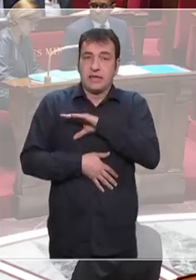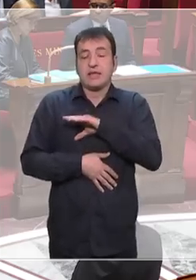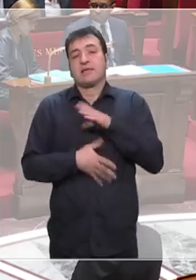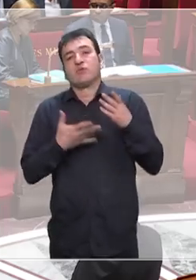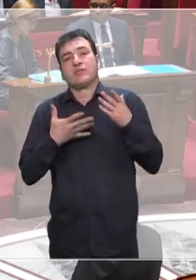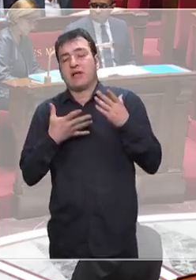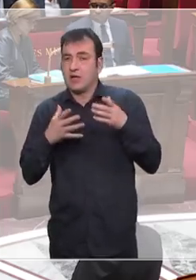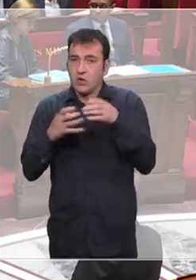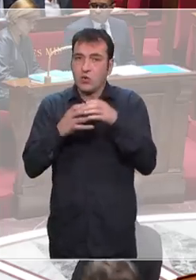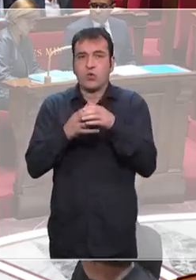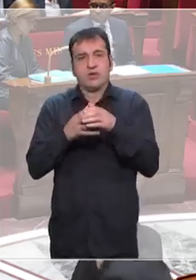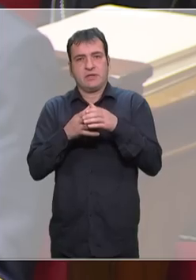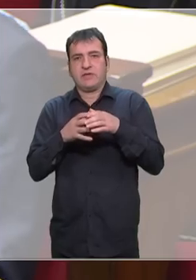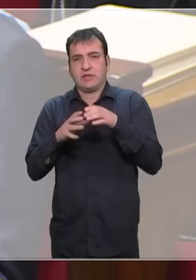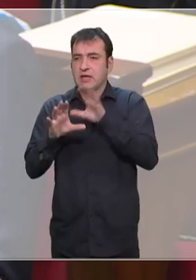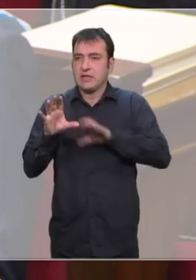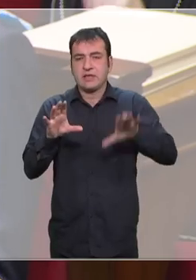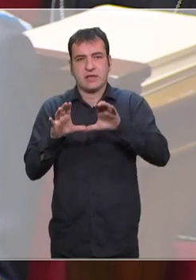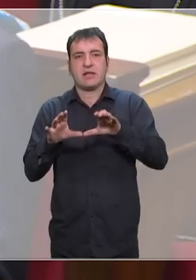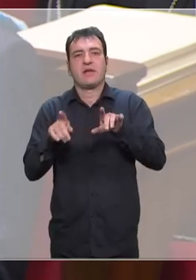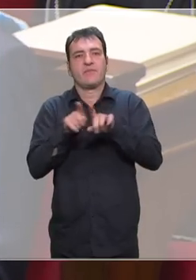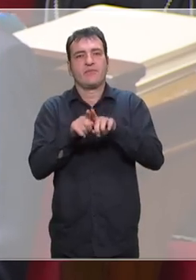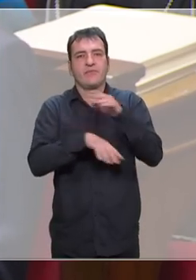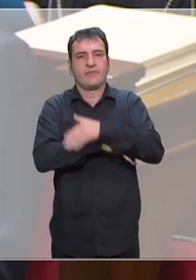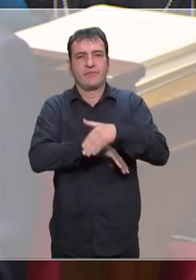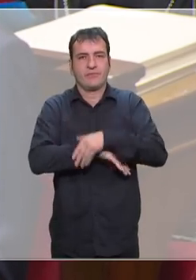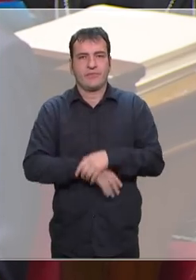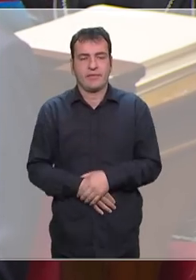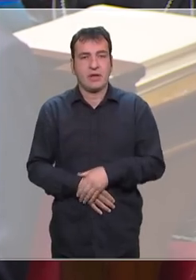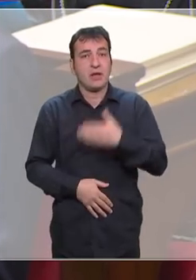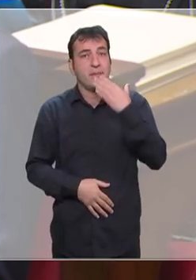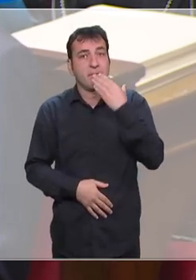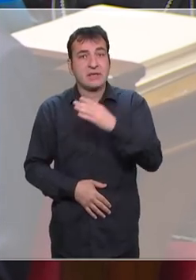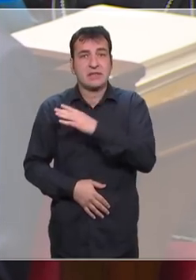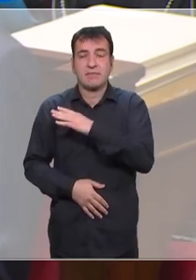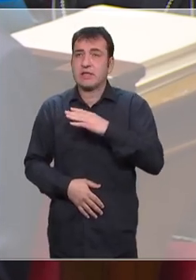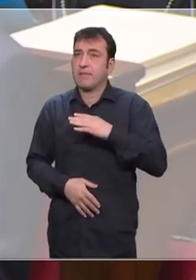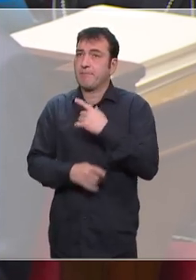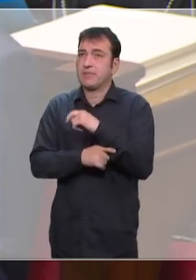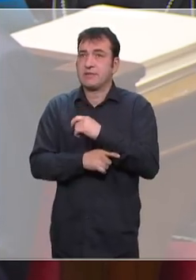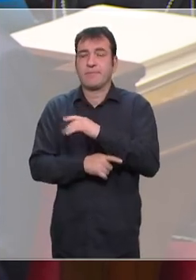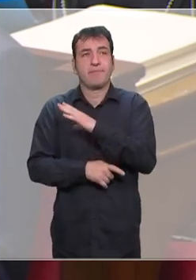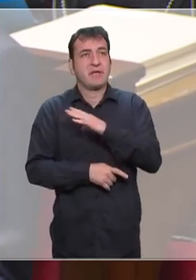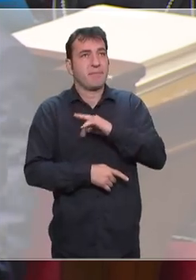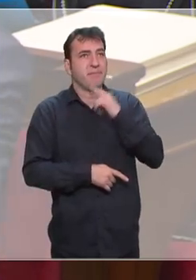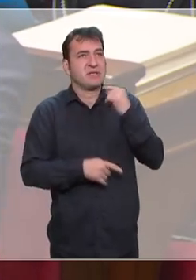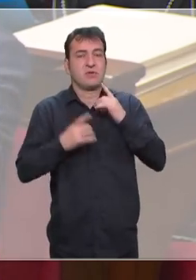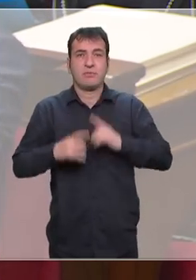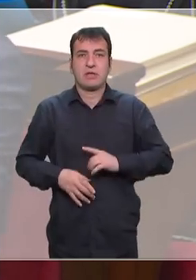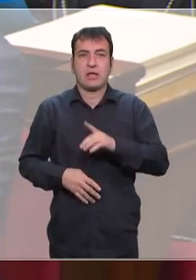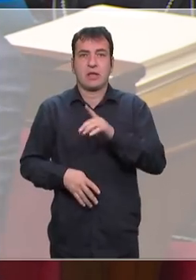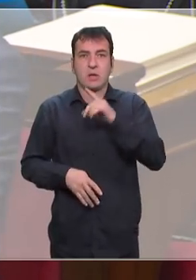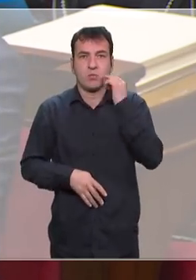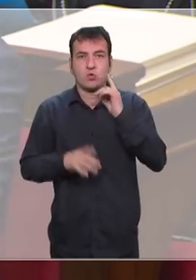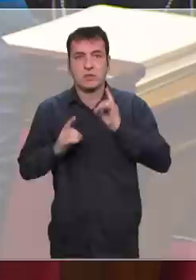ruralité. Merci, Madame la Présidente, Mesdames et Messieurs les députés, Monsieur le député Rancoul. La politique